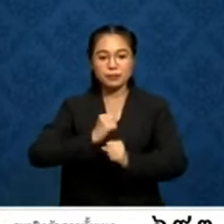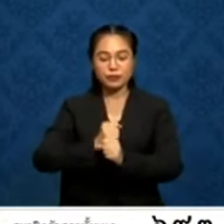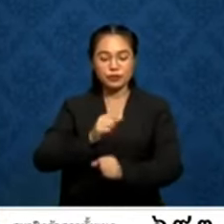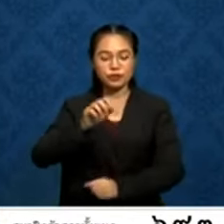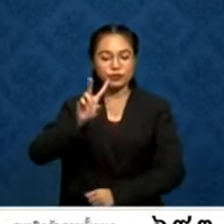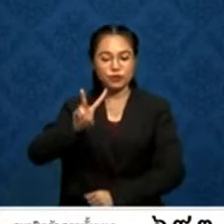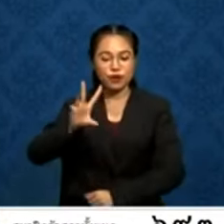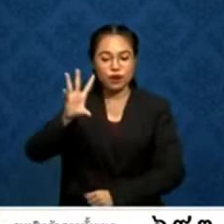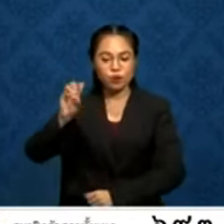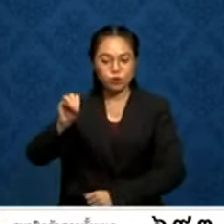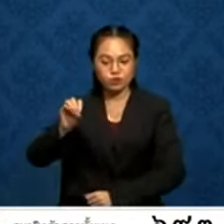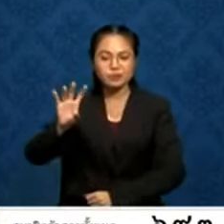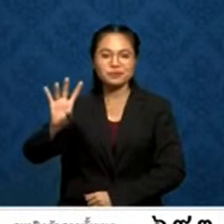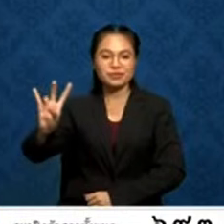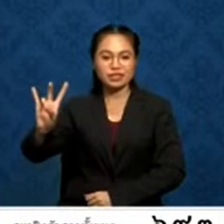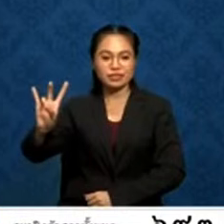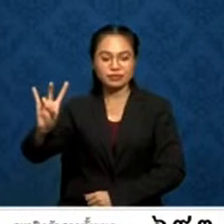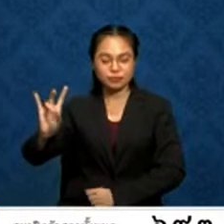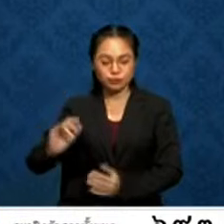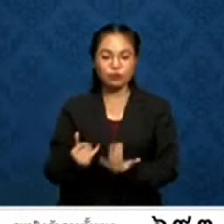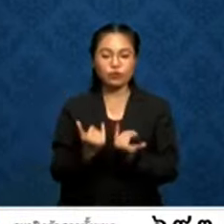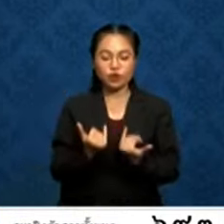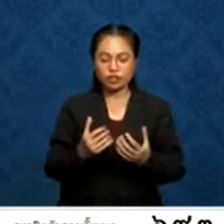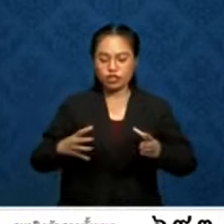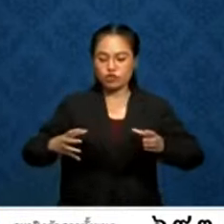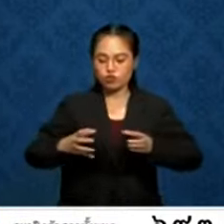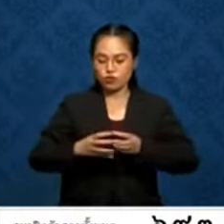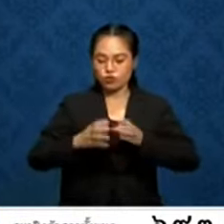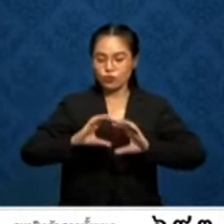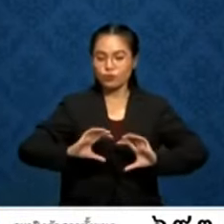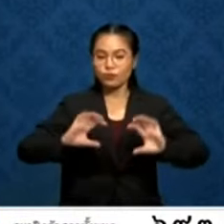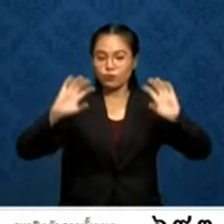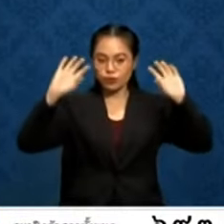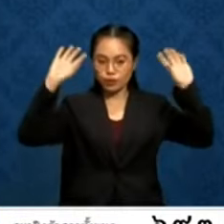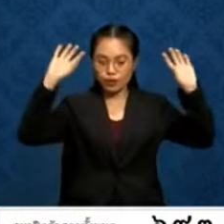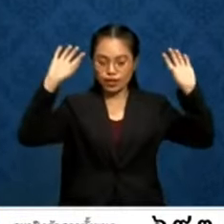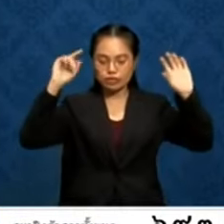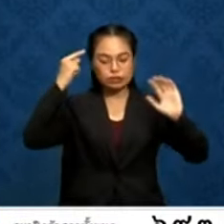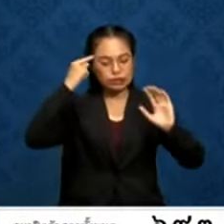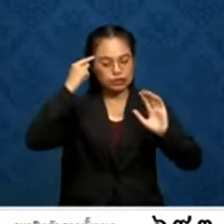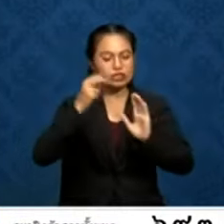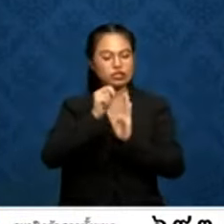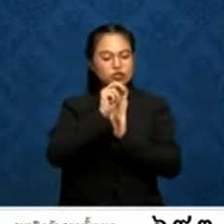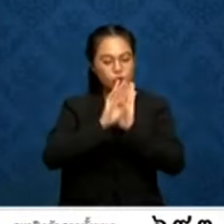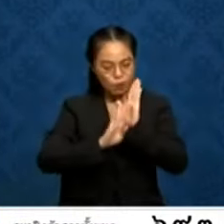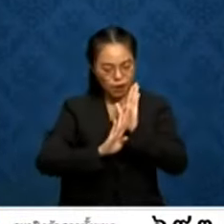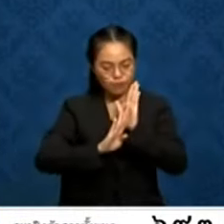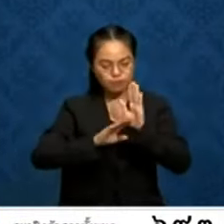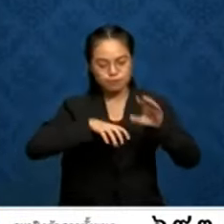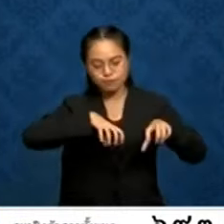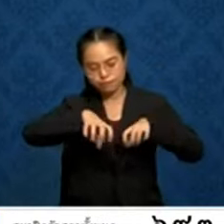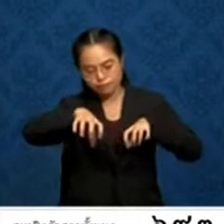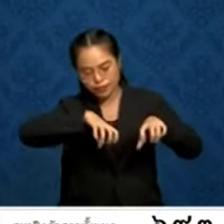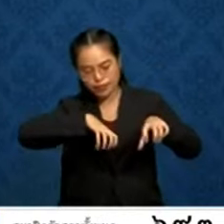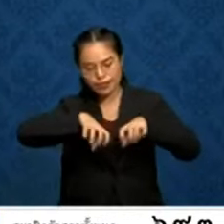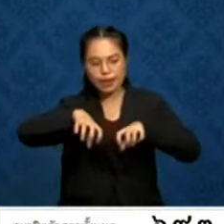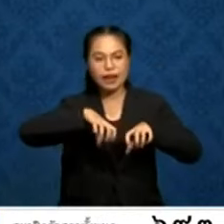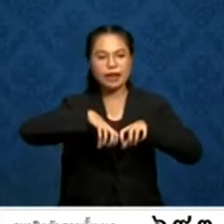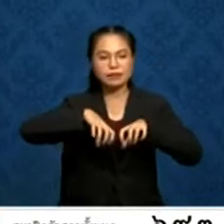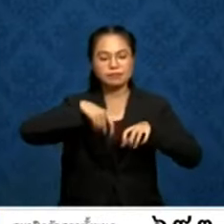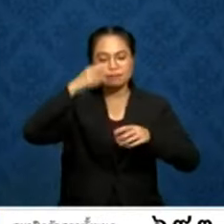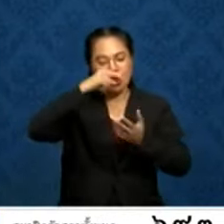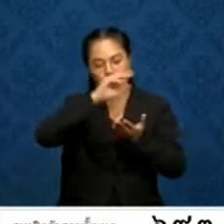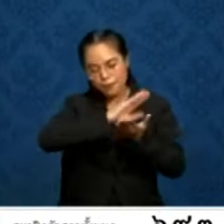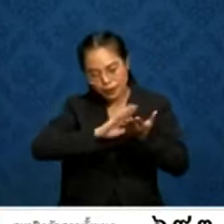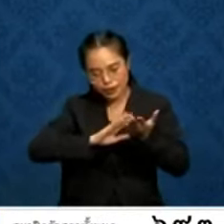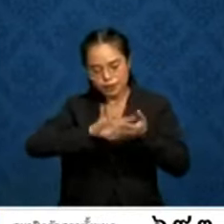ช2567นั้นบัดนี้คณะรัฐมนตรีได้กำหนดนโยบายการบริหารราชการแผ่นดินที่